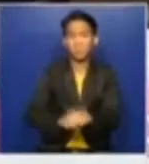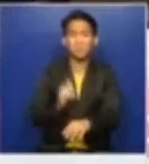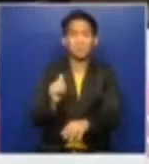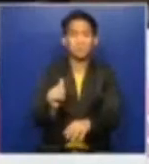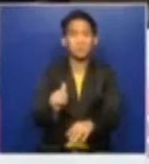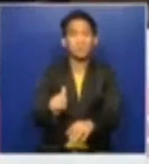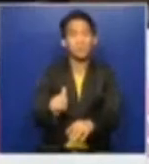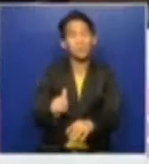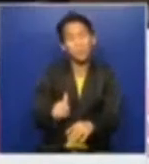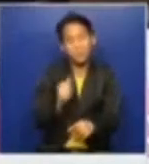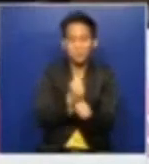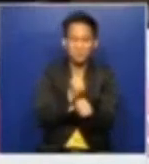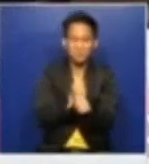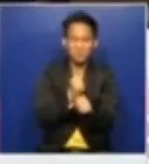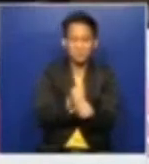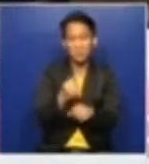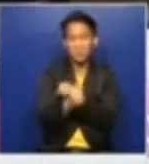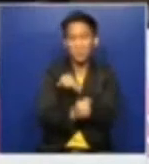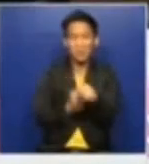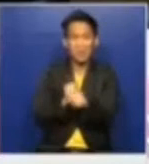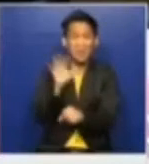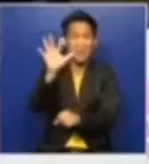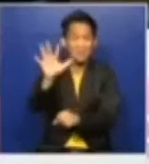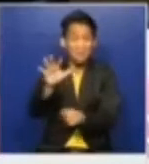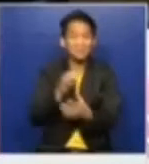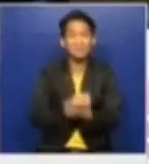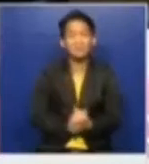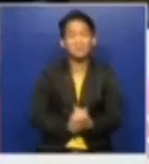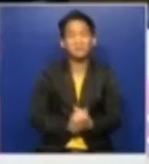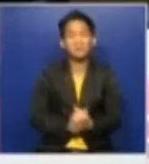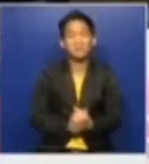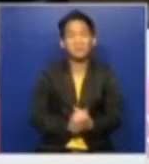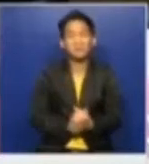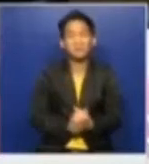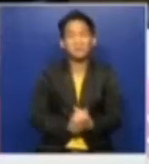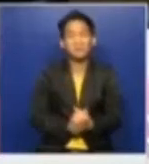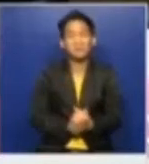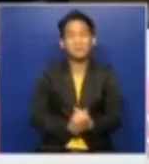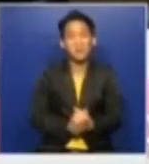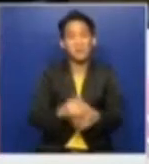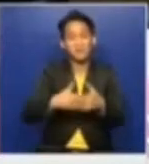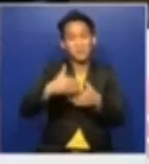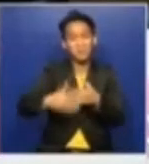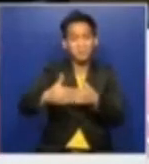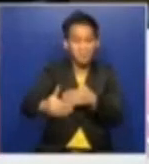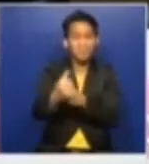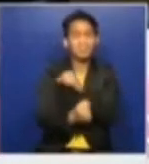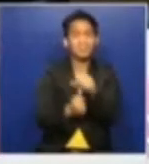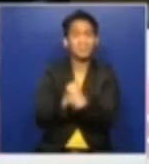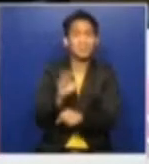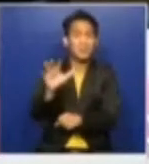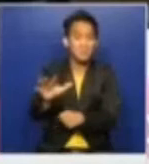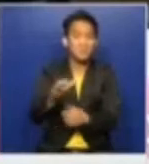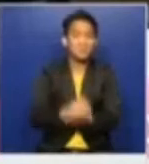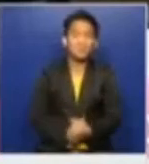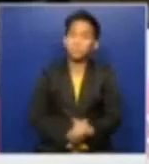ลาอีก5ปีจากชำนาญการพิเศษเป็นเชี่ยวชาญใช้เวลาอีก5ปีเพราะฉะนั้นขวัญกำลังใจที่จะ